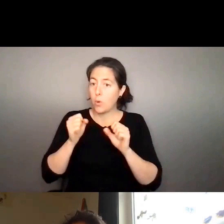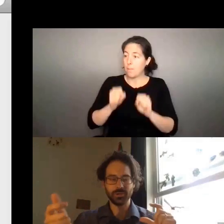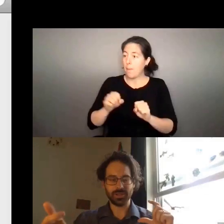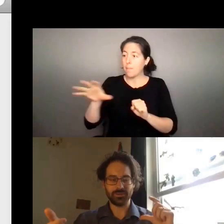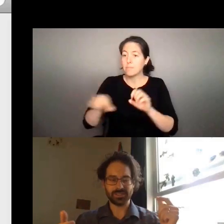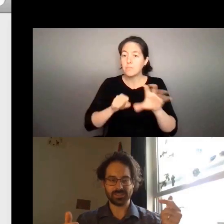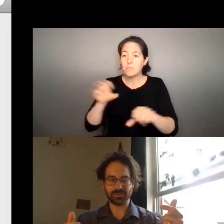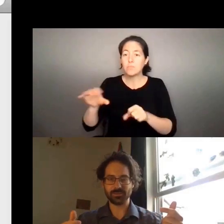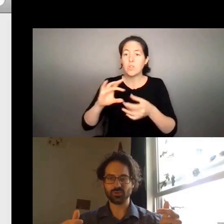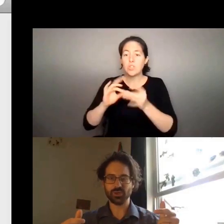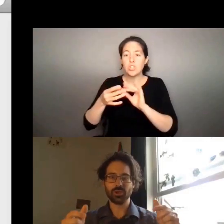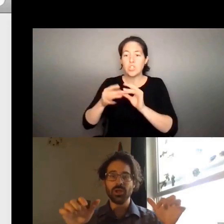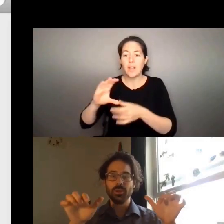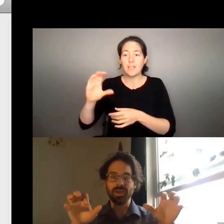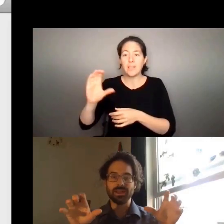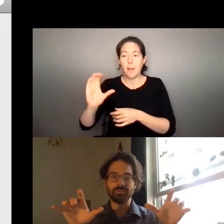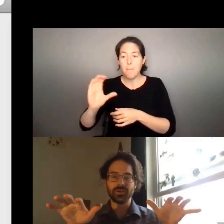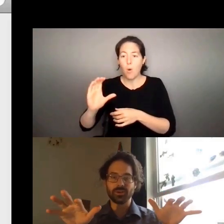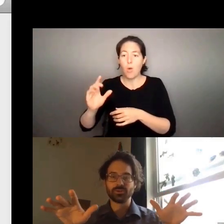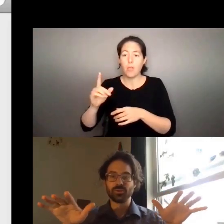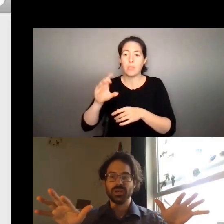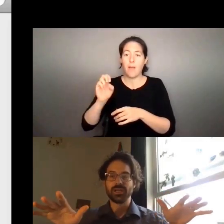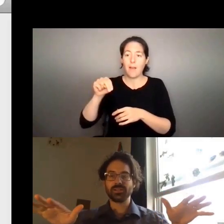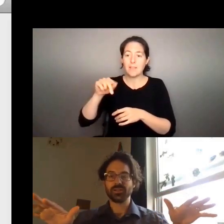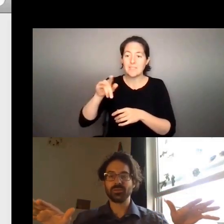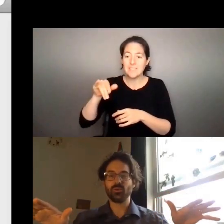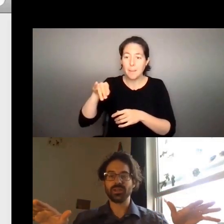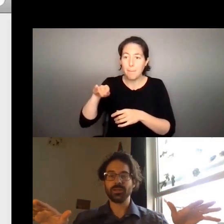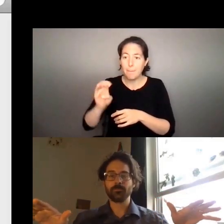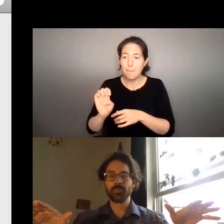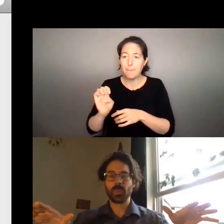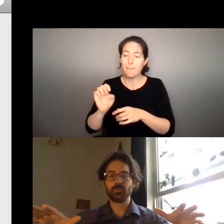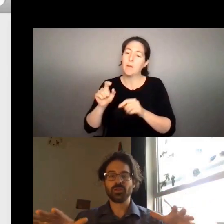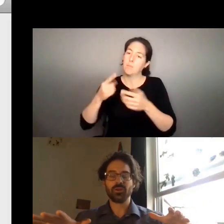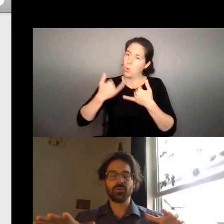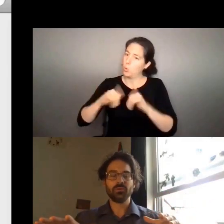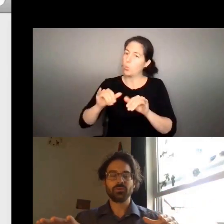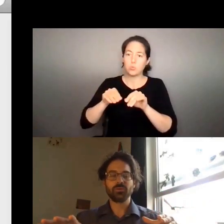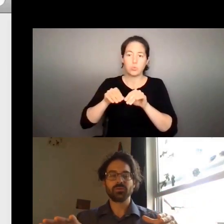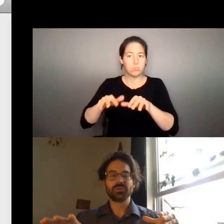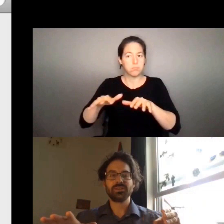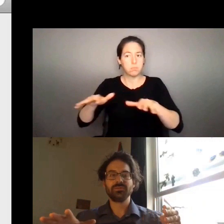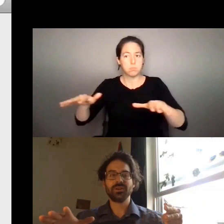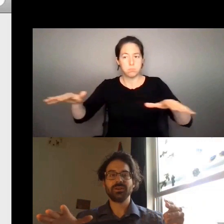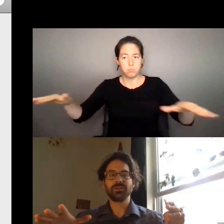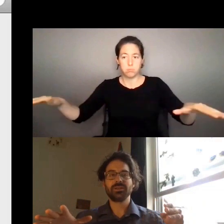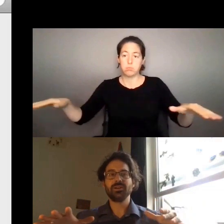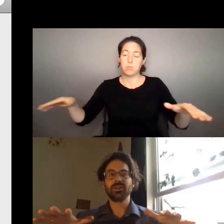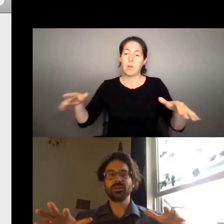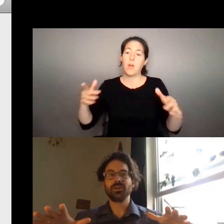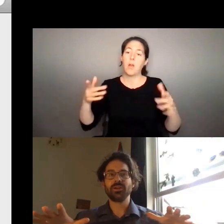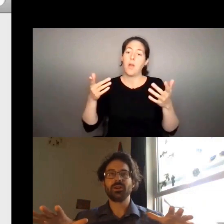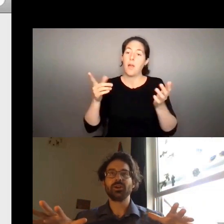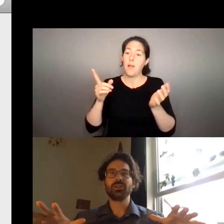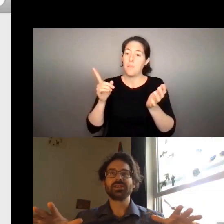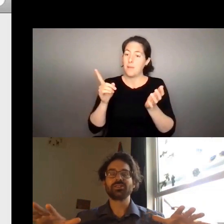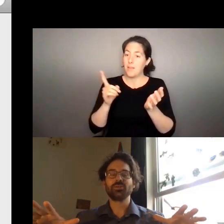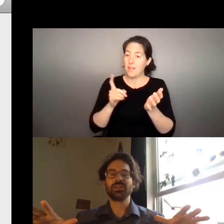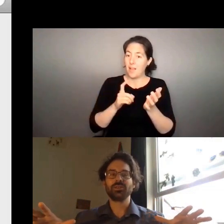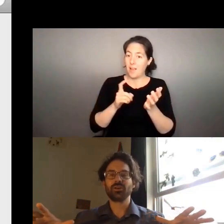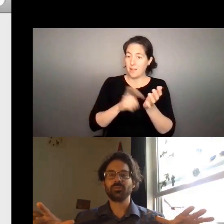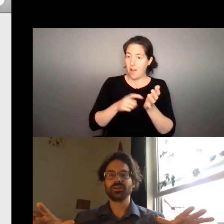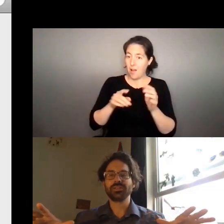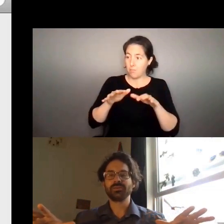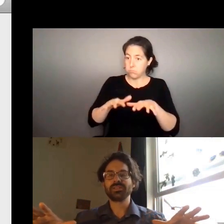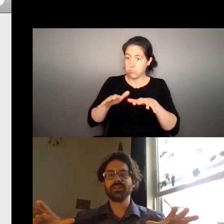chaînes de carbone avec ses enzymes, tout ça, bien, il va continuer à se déployer. Puis, dans le fond, tant qu'il y a une